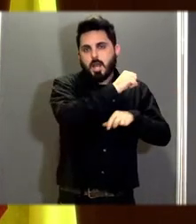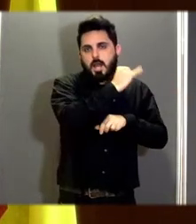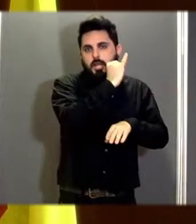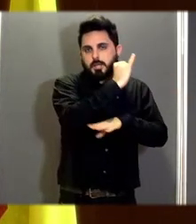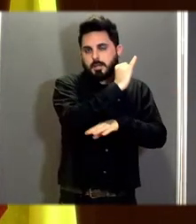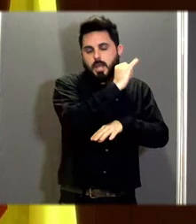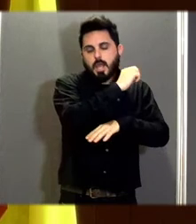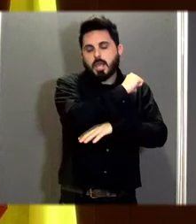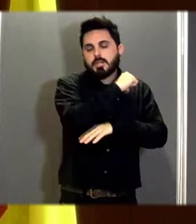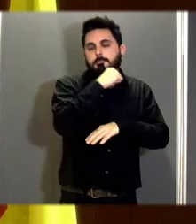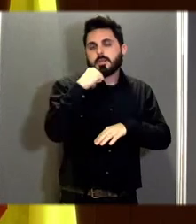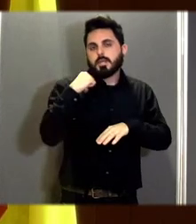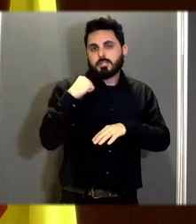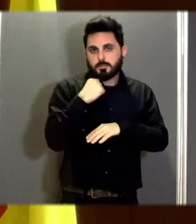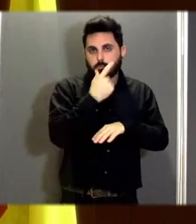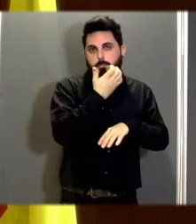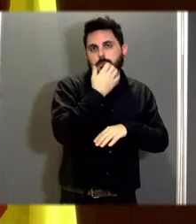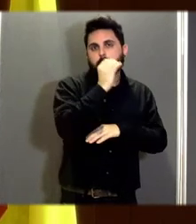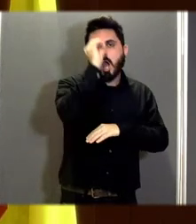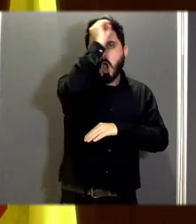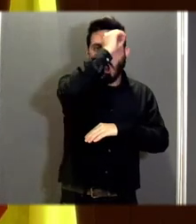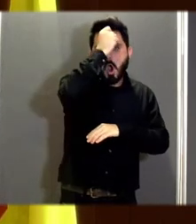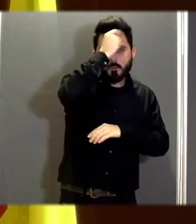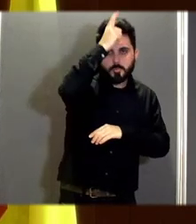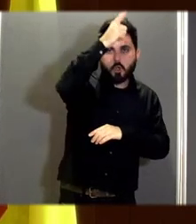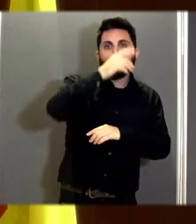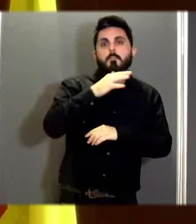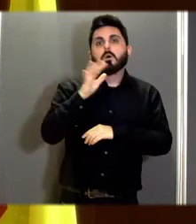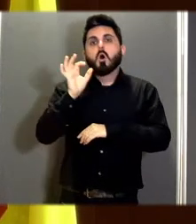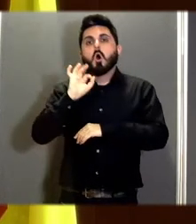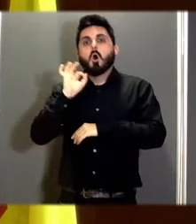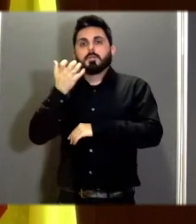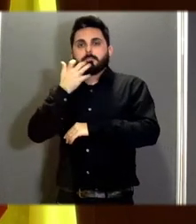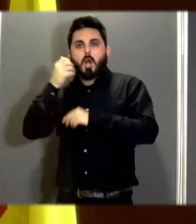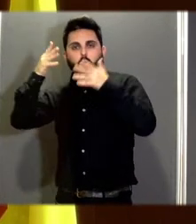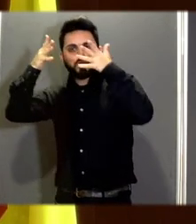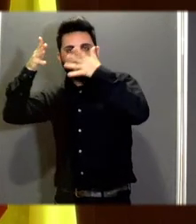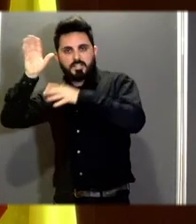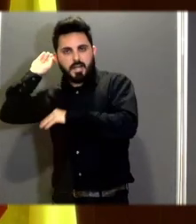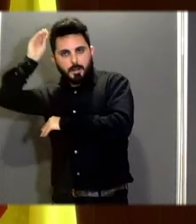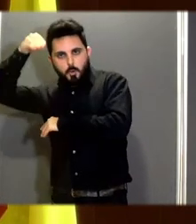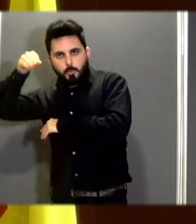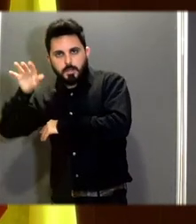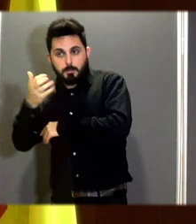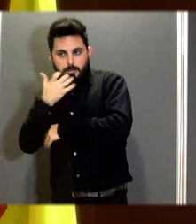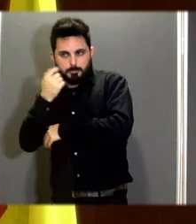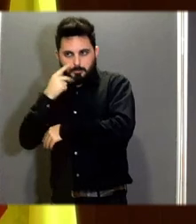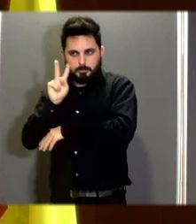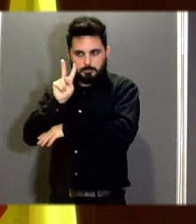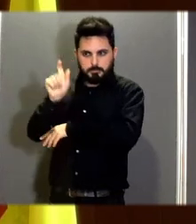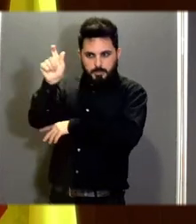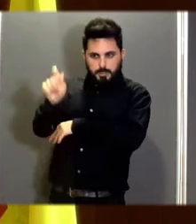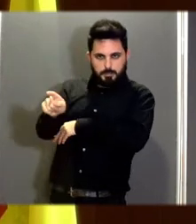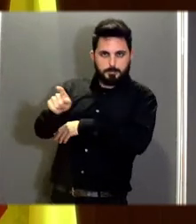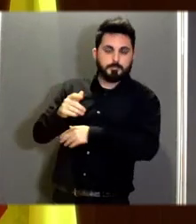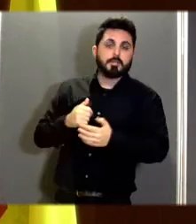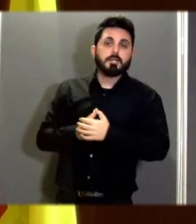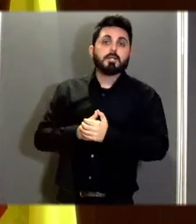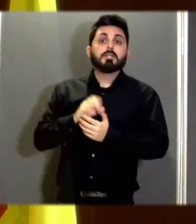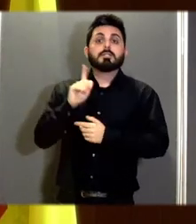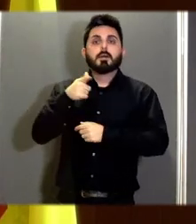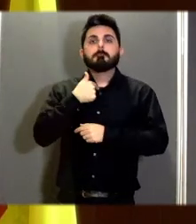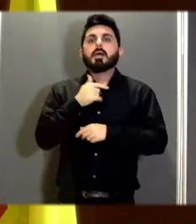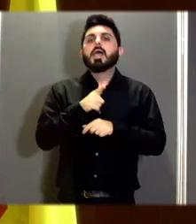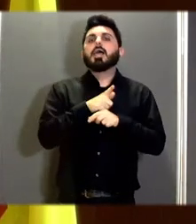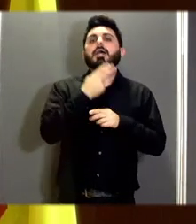mateix Òmnium, el Consell de la República, també veig aquí a l'AMI, però també totes les parts